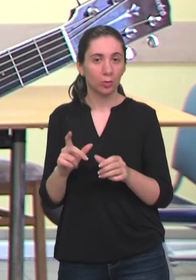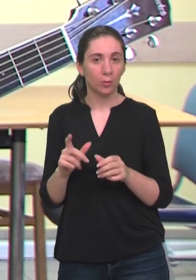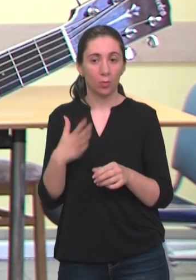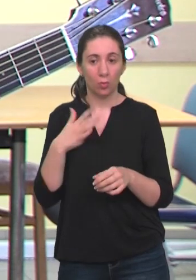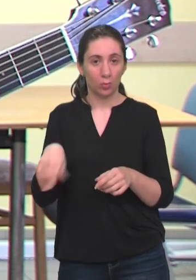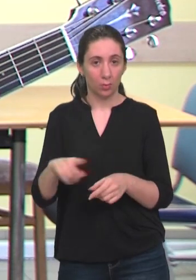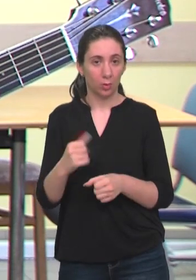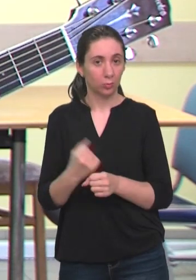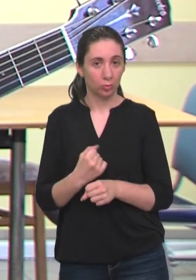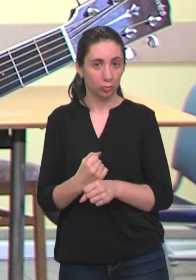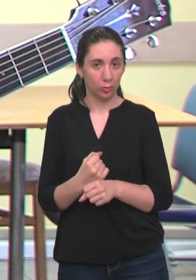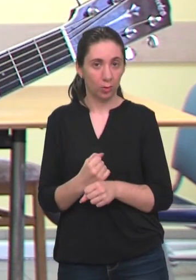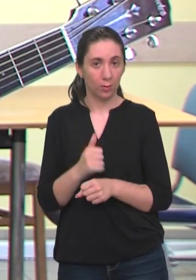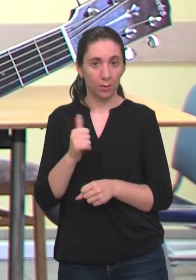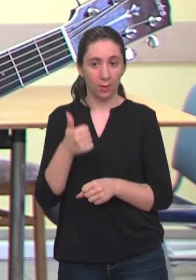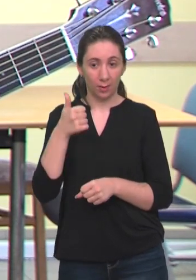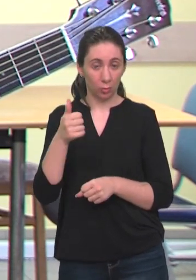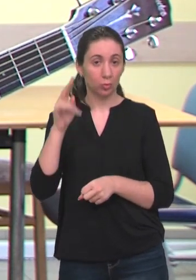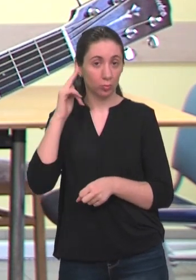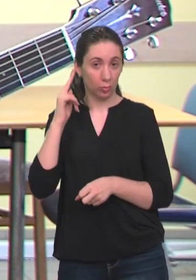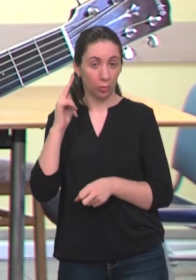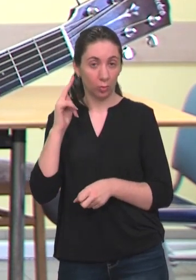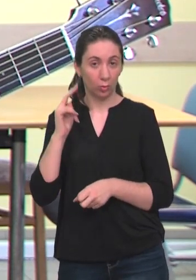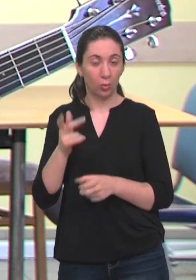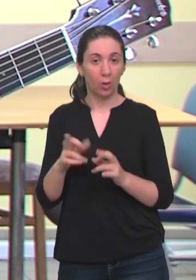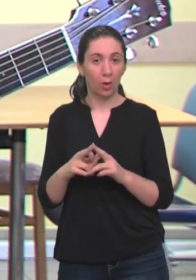naš rad, jer jedno su mogućnosti